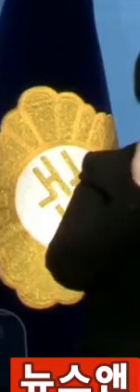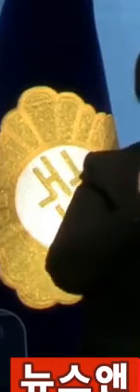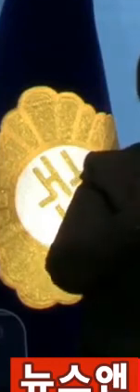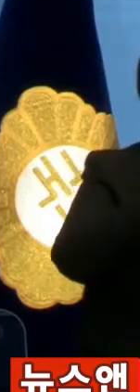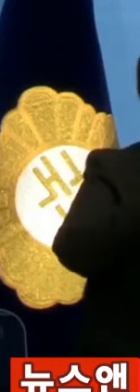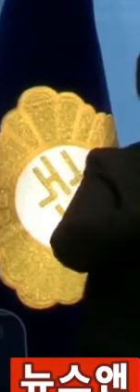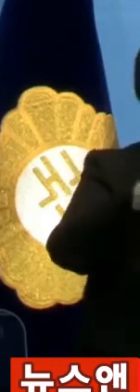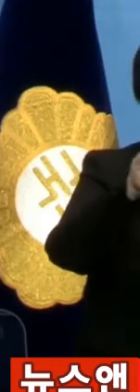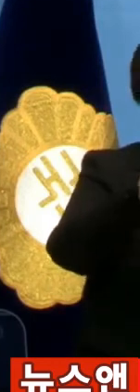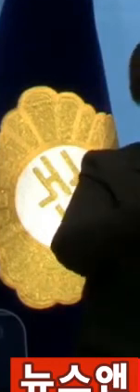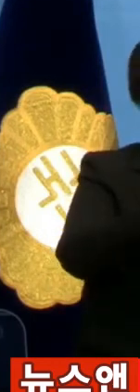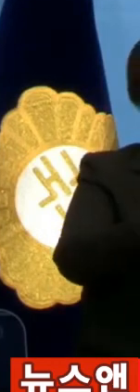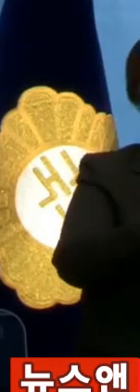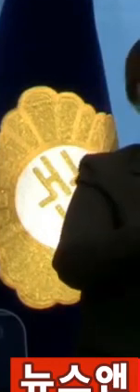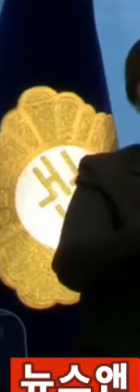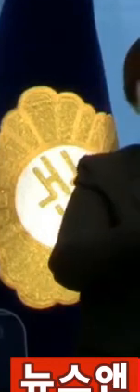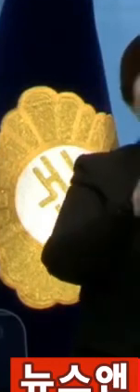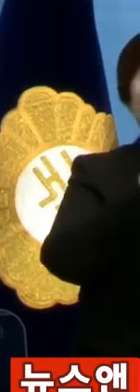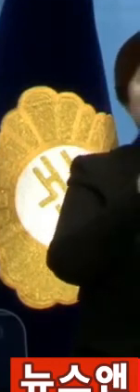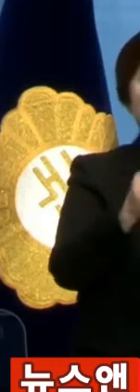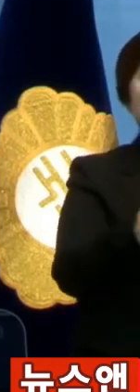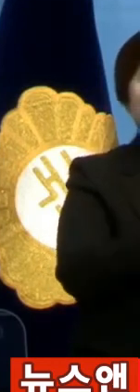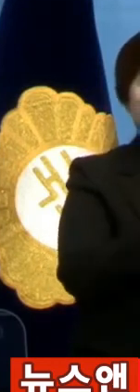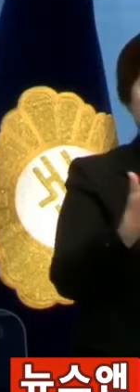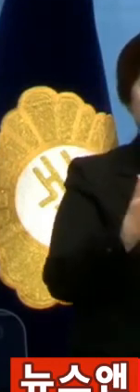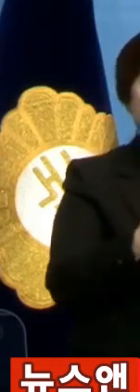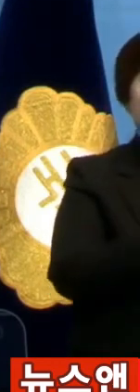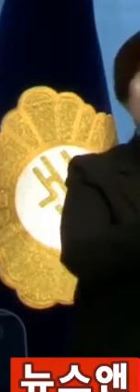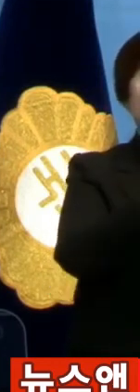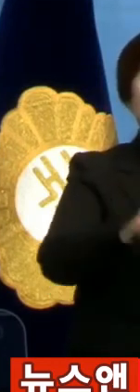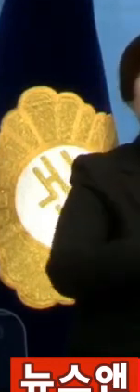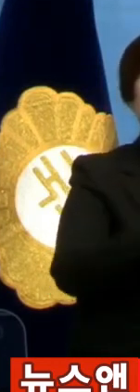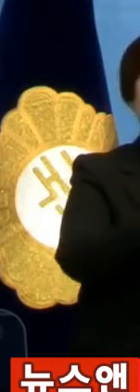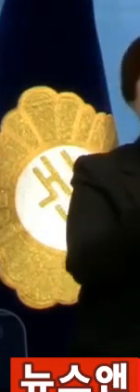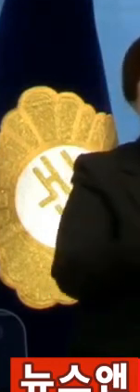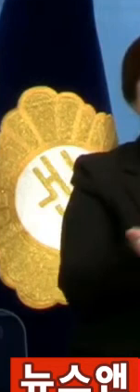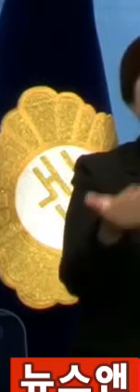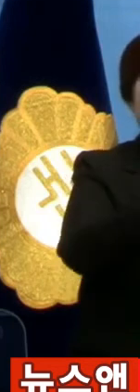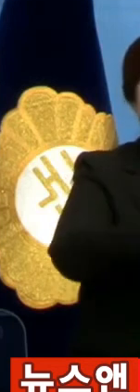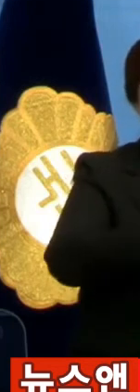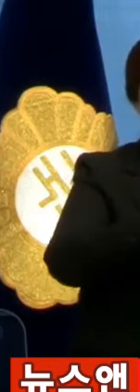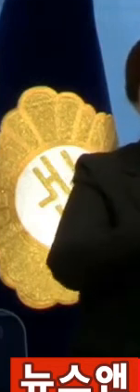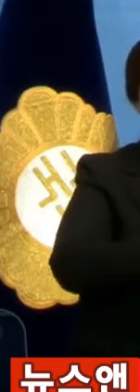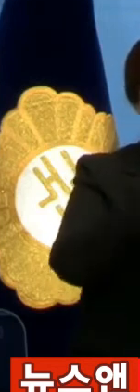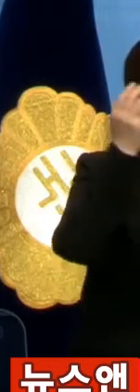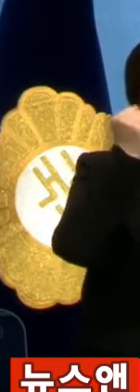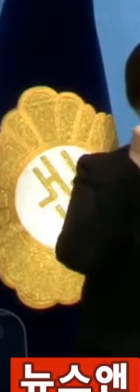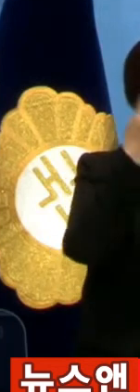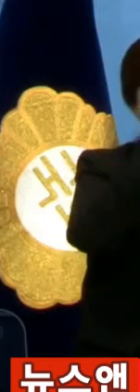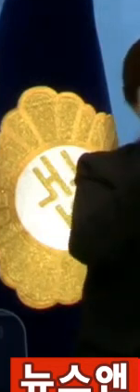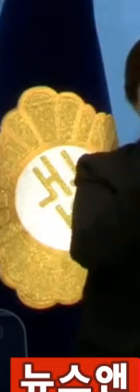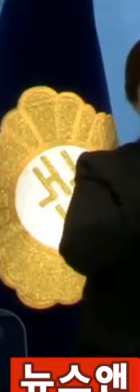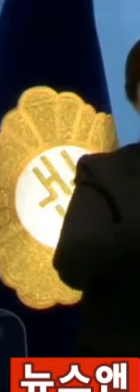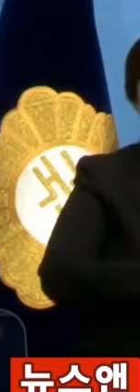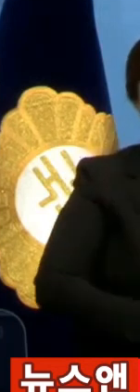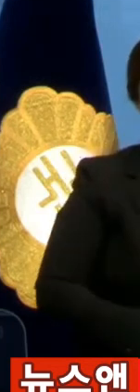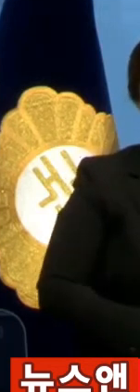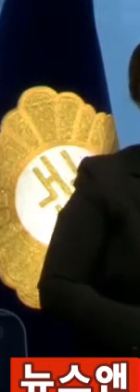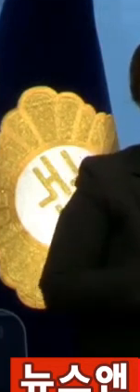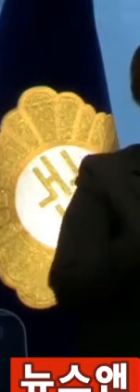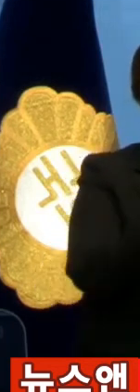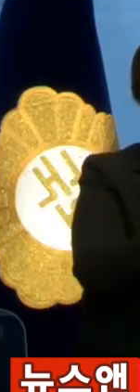언론들에 의해서 일어나고 있다는 것을 언론인 여러분께서는 살펴주시기 바라고